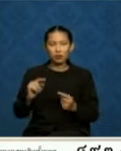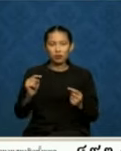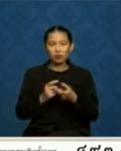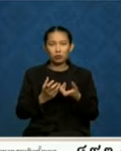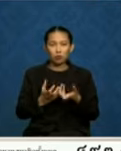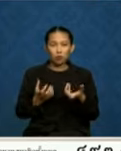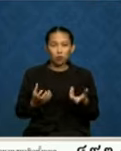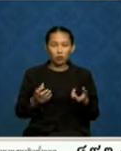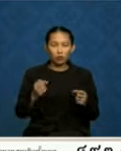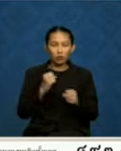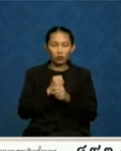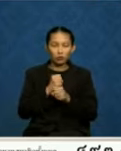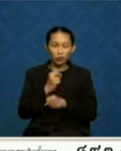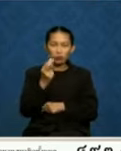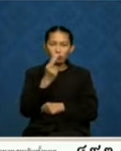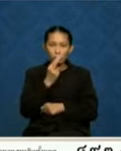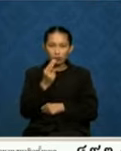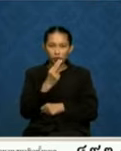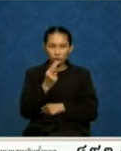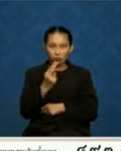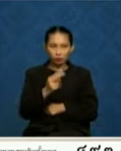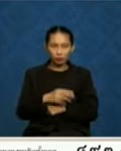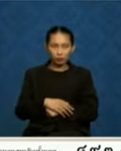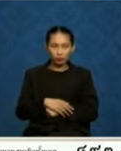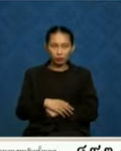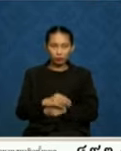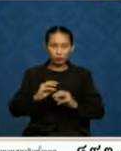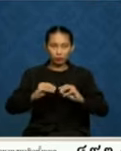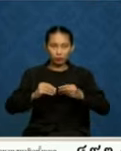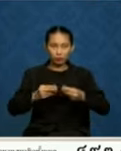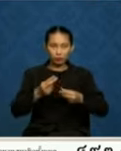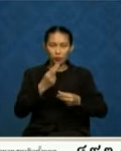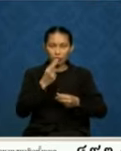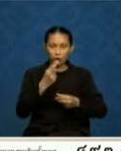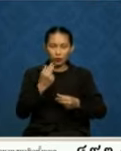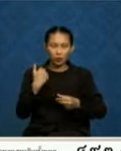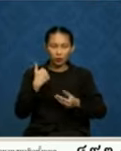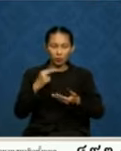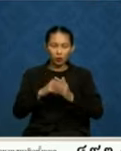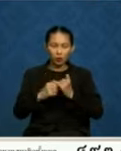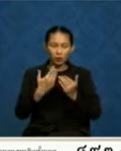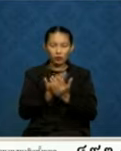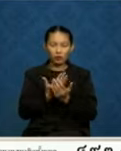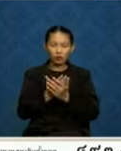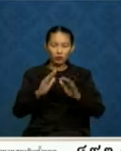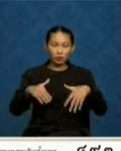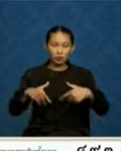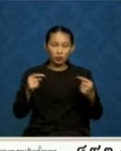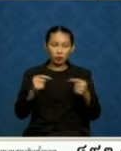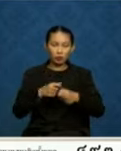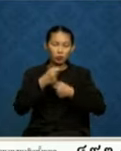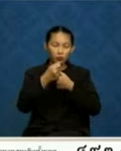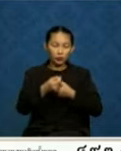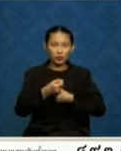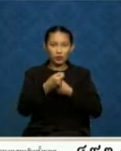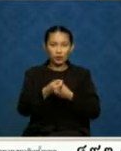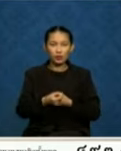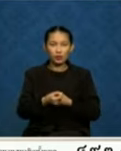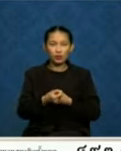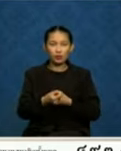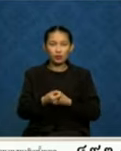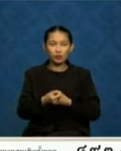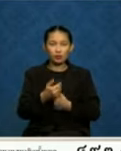หลักในการผลิตบุหรี่โดยการปลูกยาสูบสามารถสร้างรายได้ให้กับเกษตรกรผู้เพาะปลูกยาสูบ